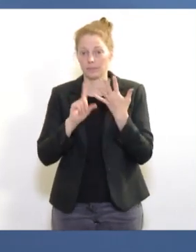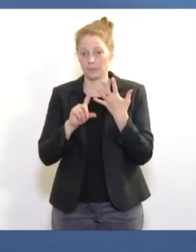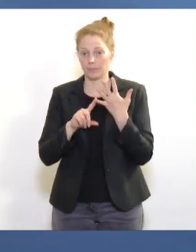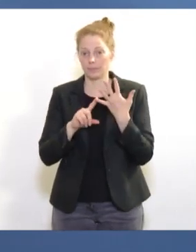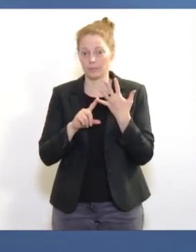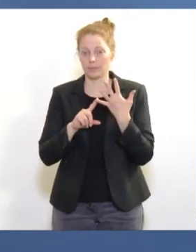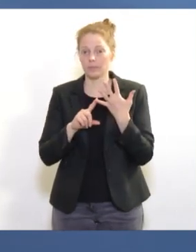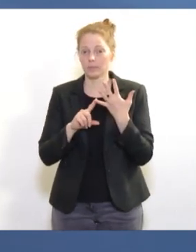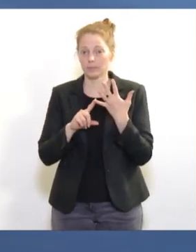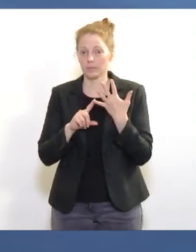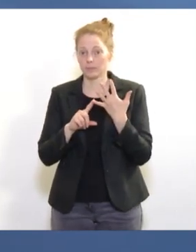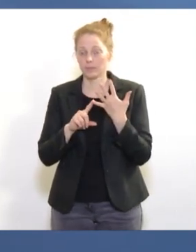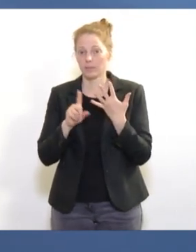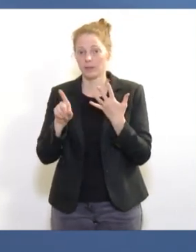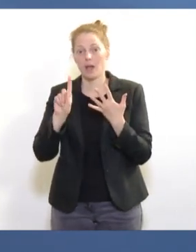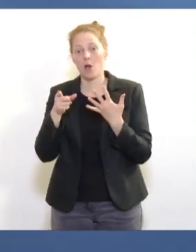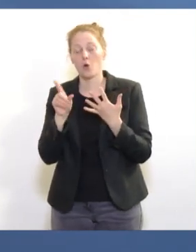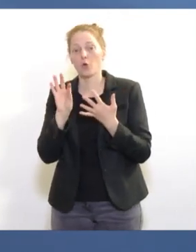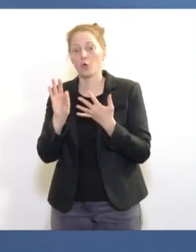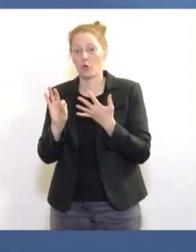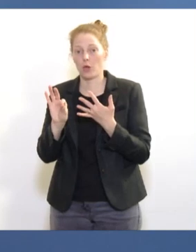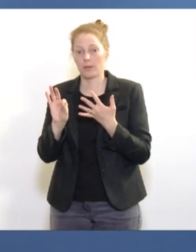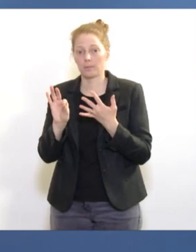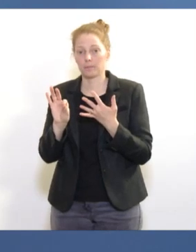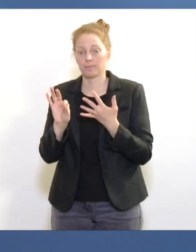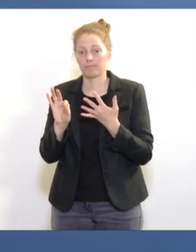den Congé pour raison familiale